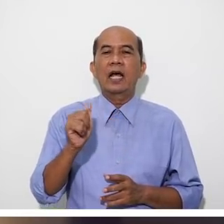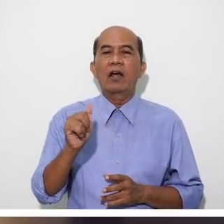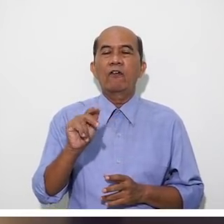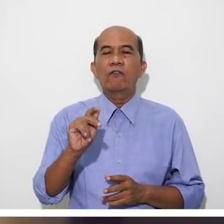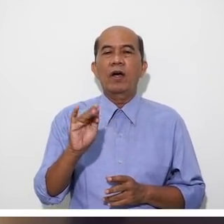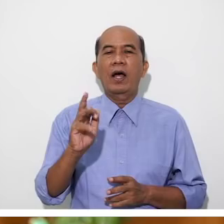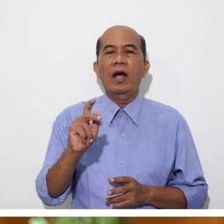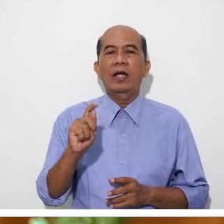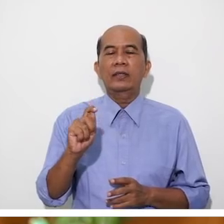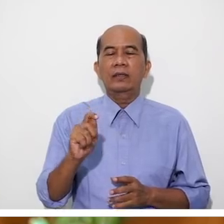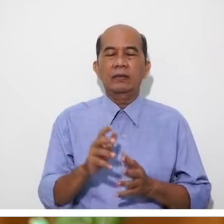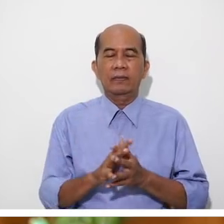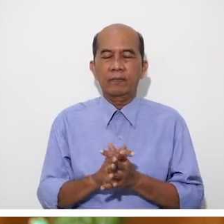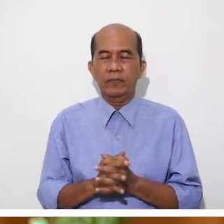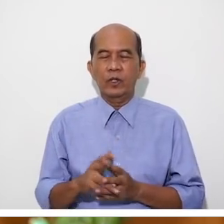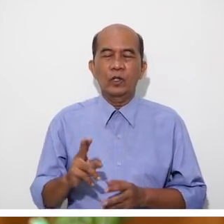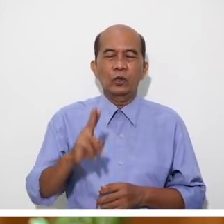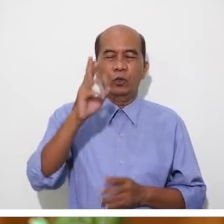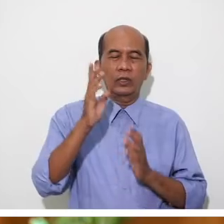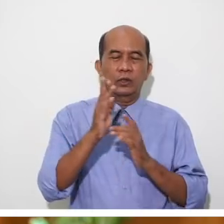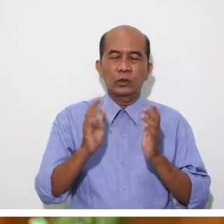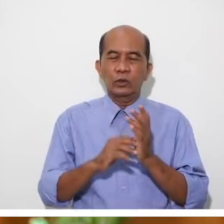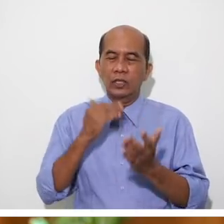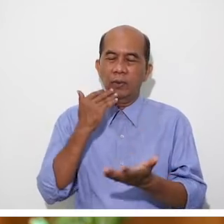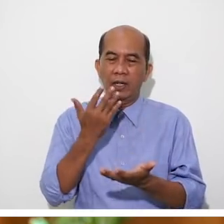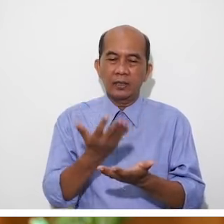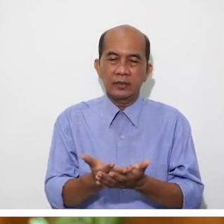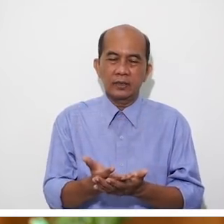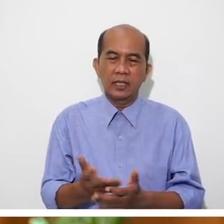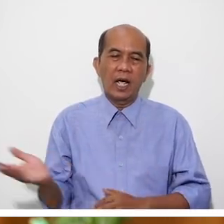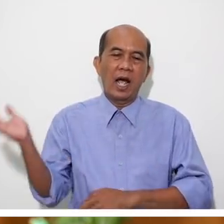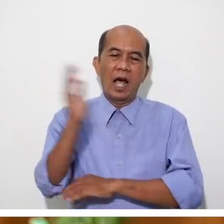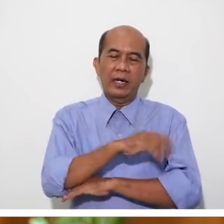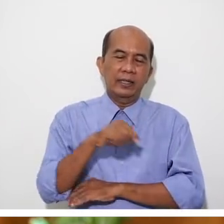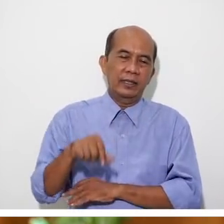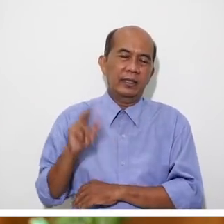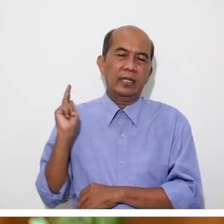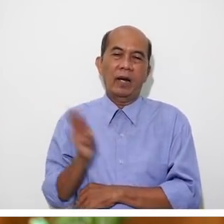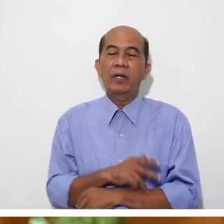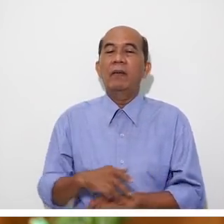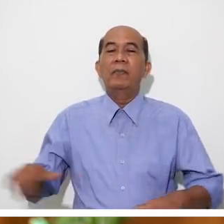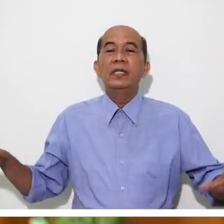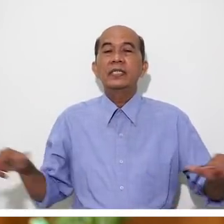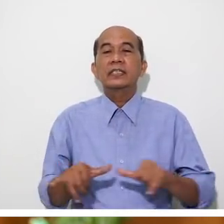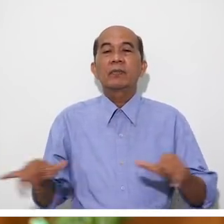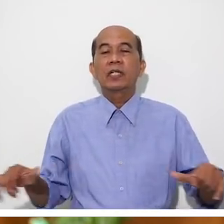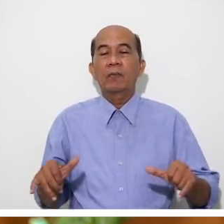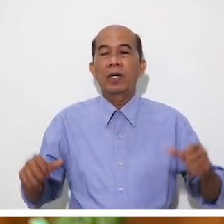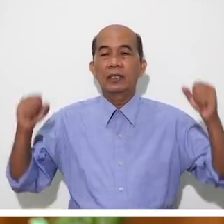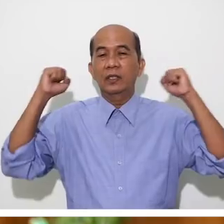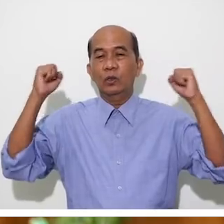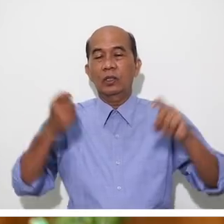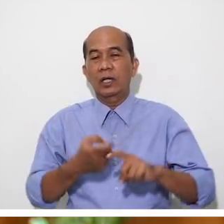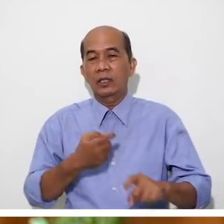berdoa. Tuhan Yesus, terima kasih. Hari ini kami boleh bersama-sama diteguhkan